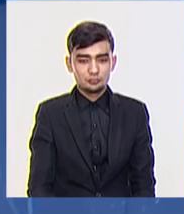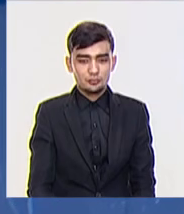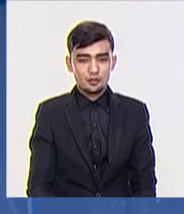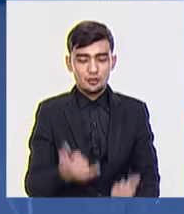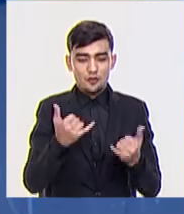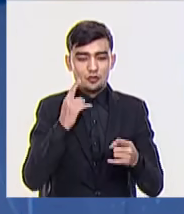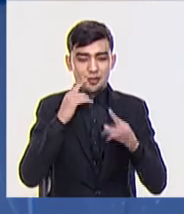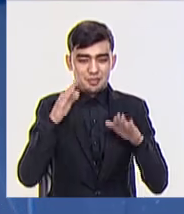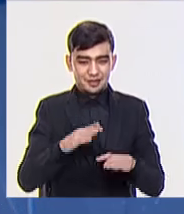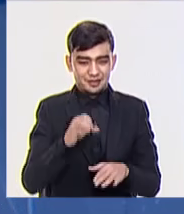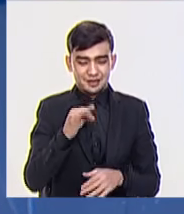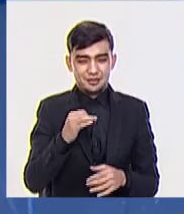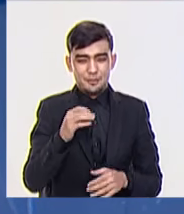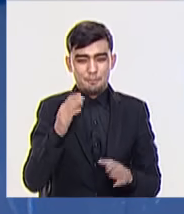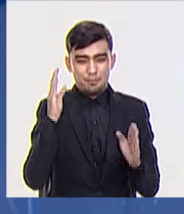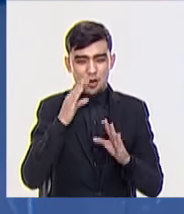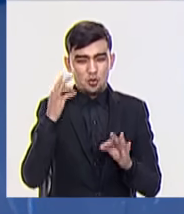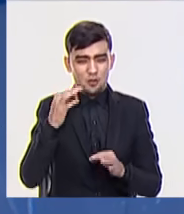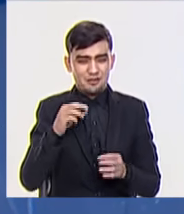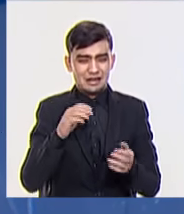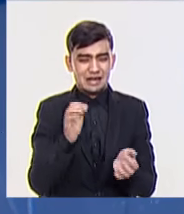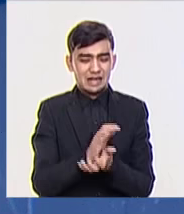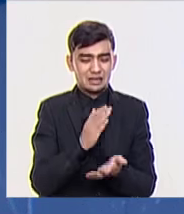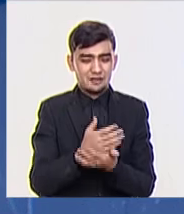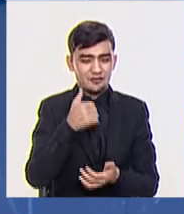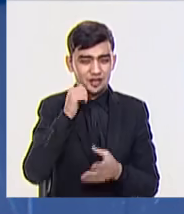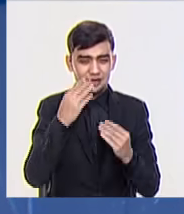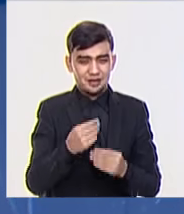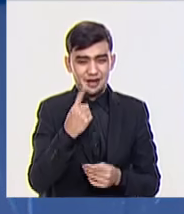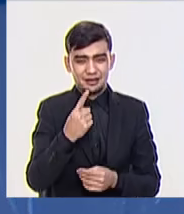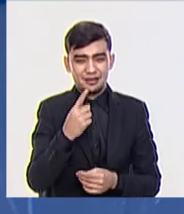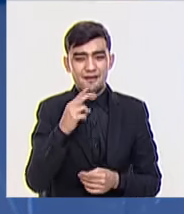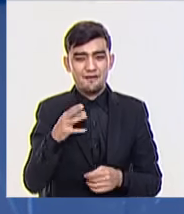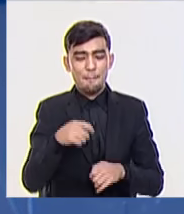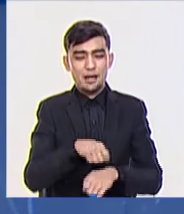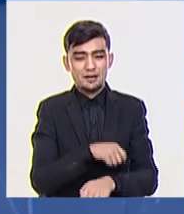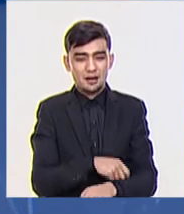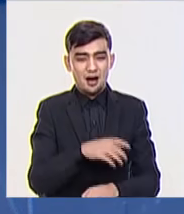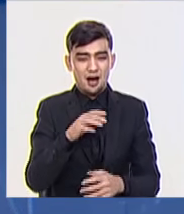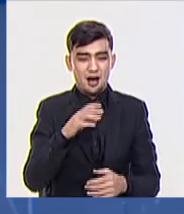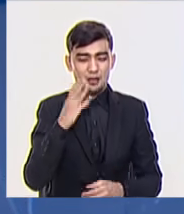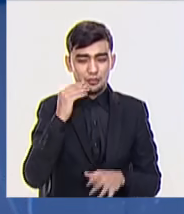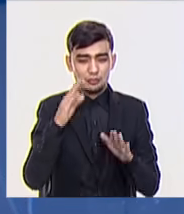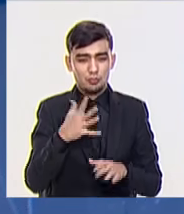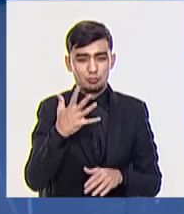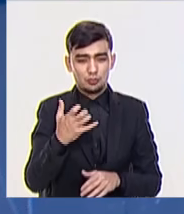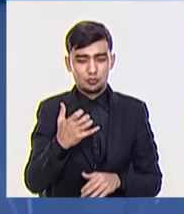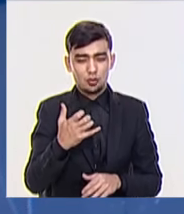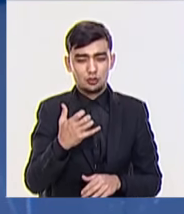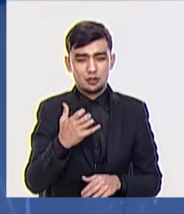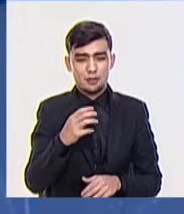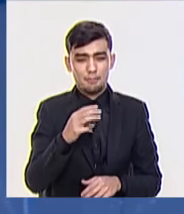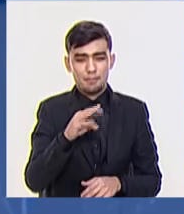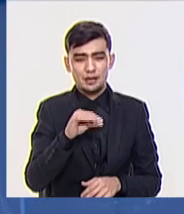Бүгінгі мәжілісте ауаның ластануы да айтылды. Яғни күні кеше 1 текше метр ауаның ластануы Алматыда 500